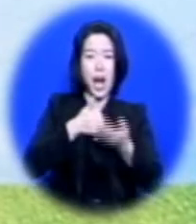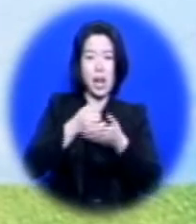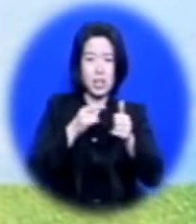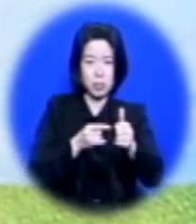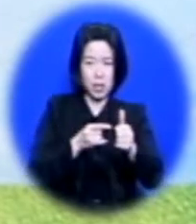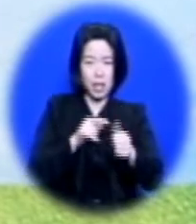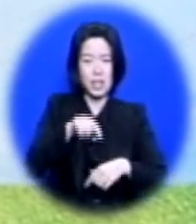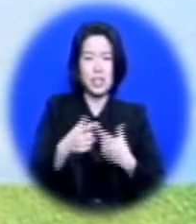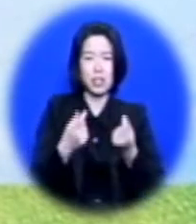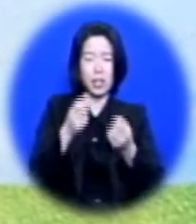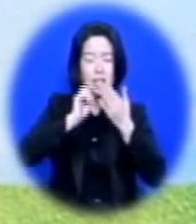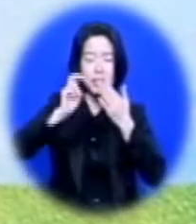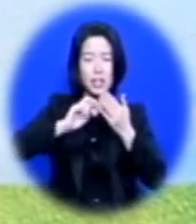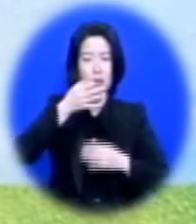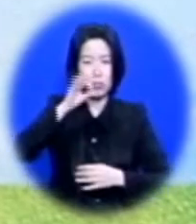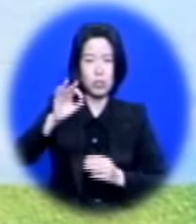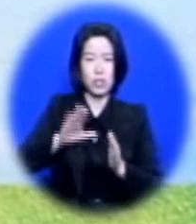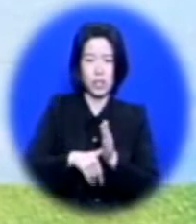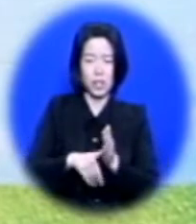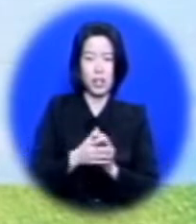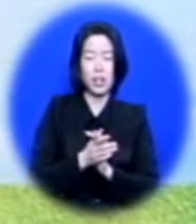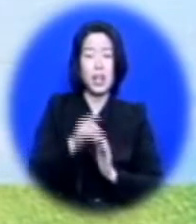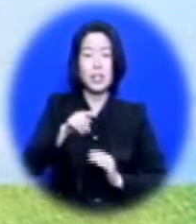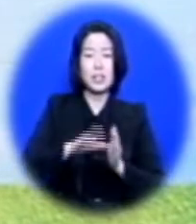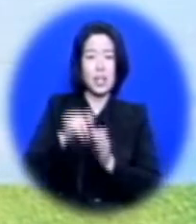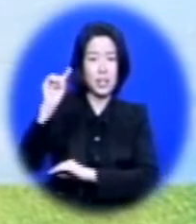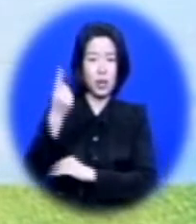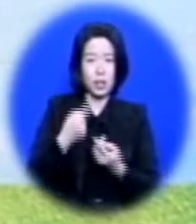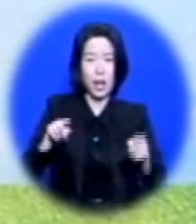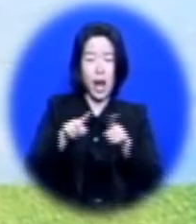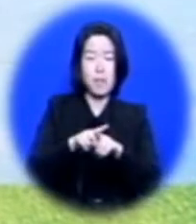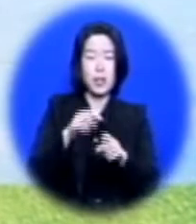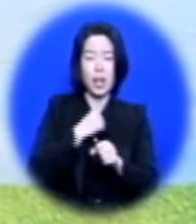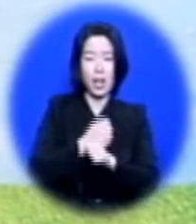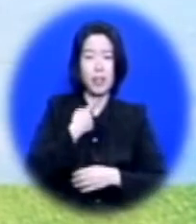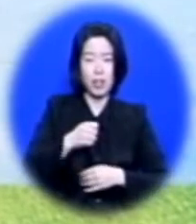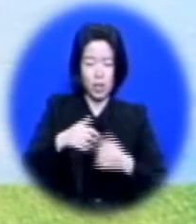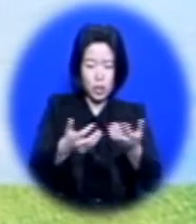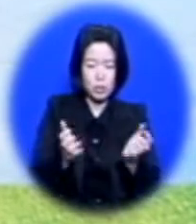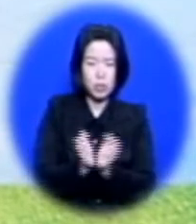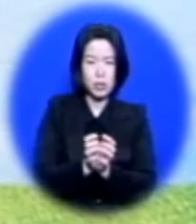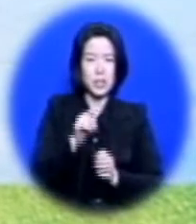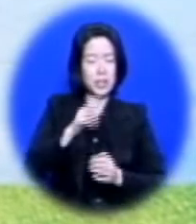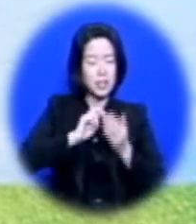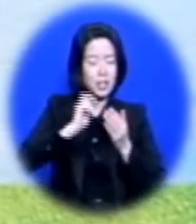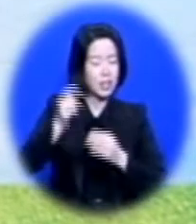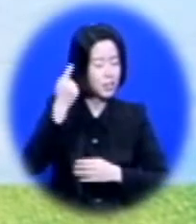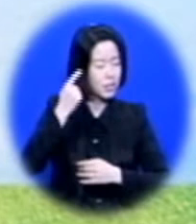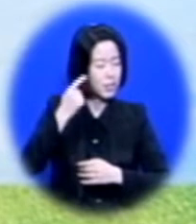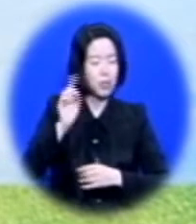이렇게 찬양을 부를 때 그 때 다윗과 함께 했던 무리들이 그 찬양을 들으면서 무슨 느낌이